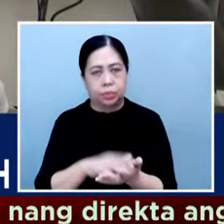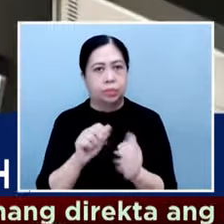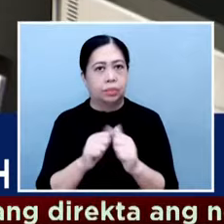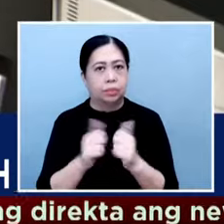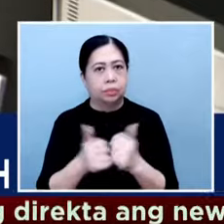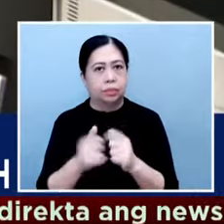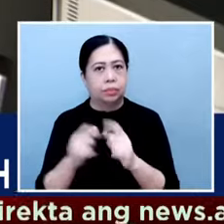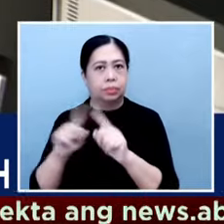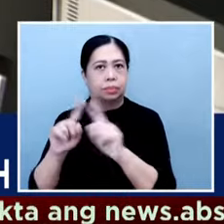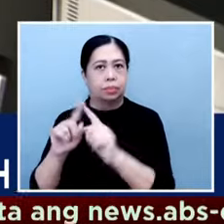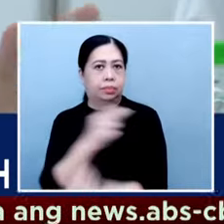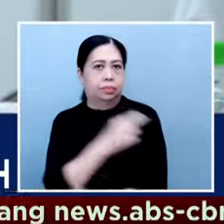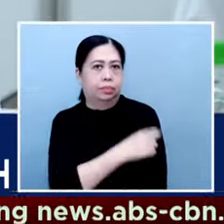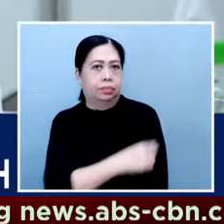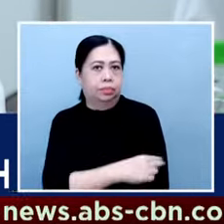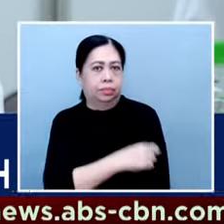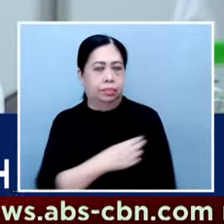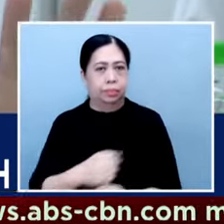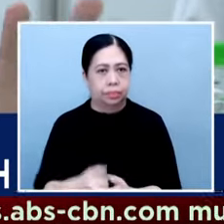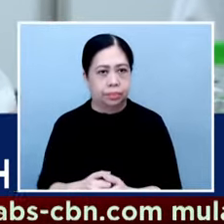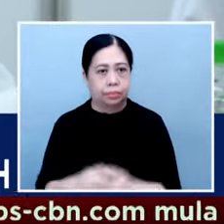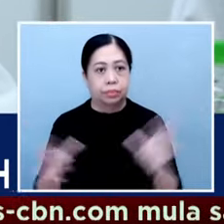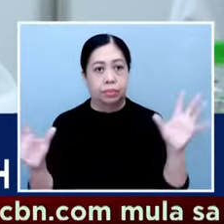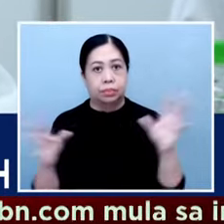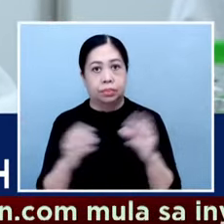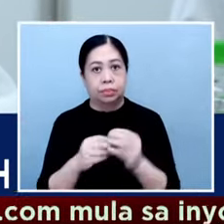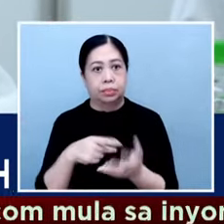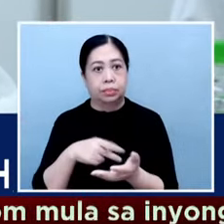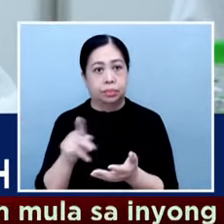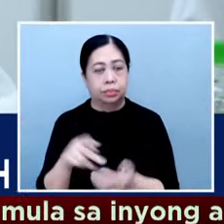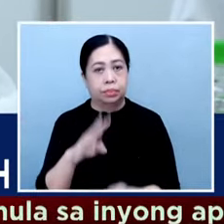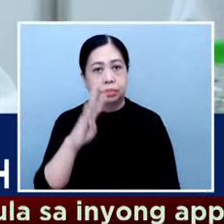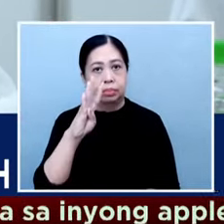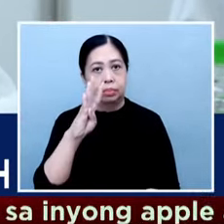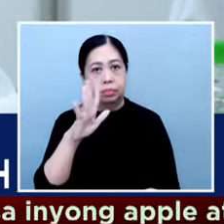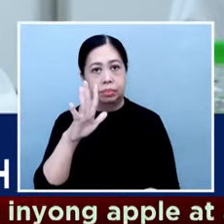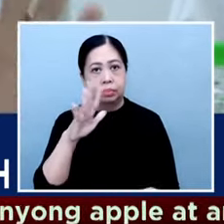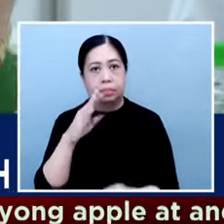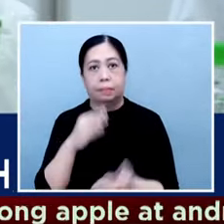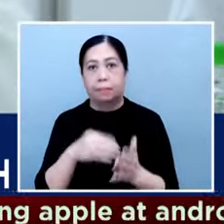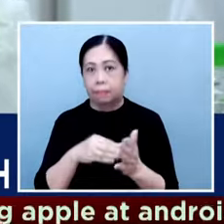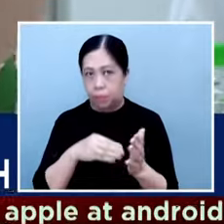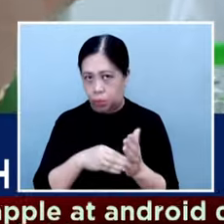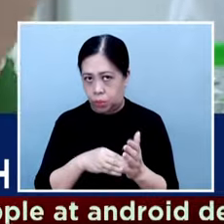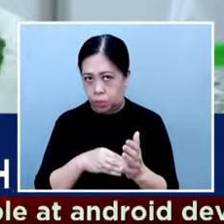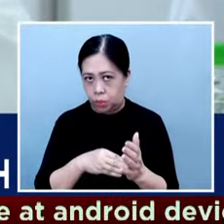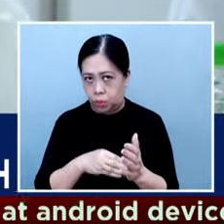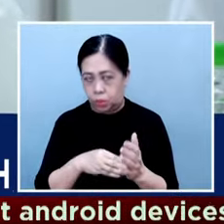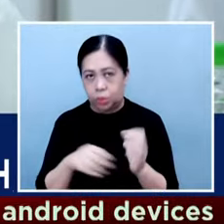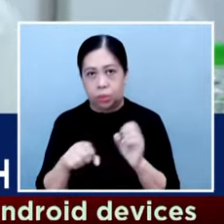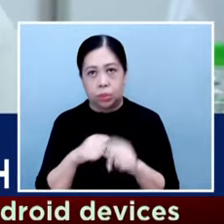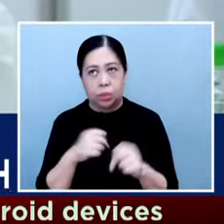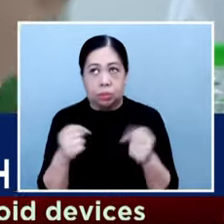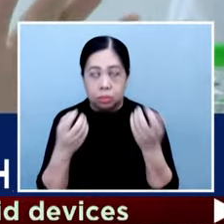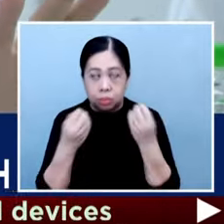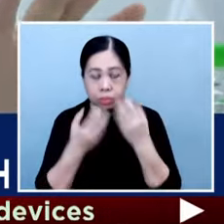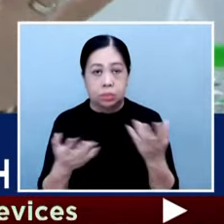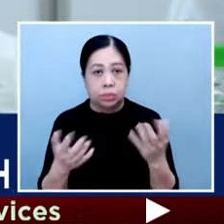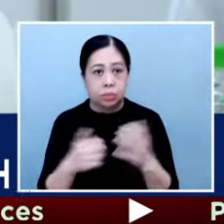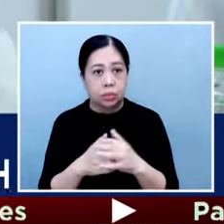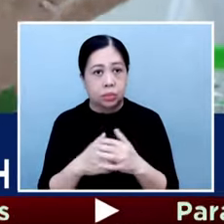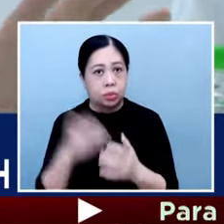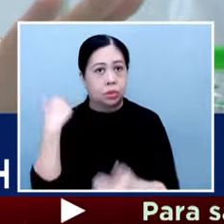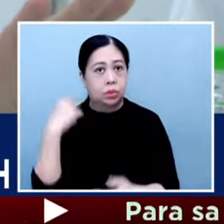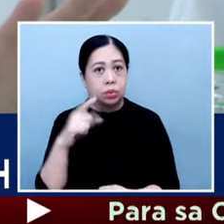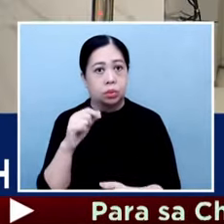mga ospital. Ang total na binayaran ng PhilHealth is 45 billion. Okay? So in other words, what we're saying is, yung